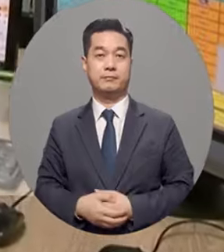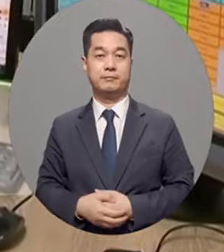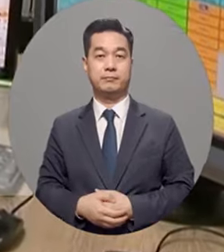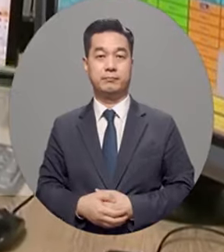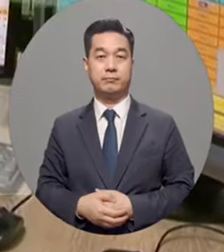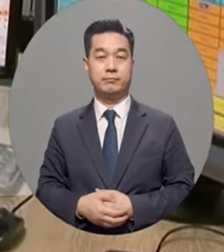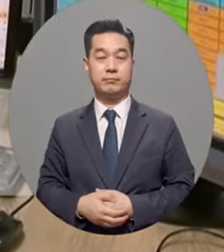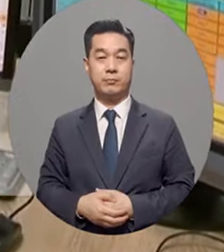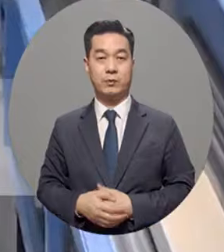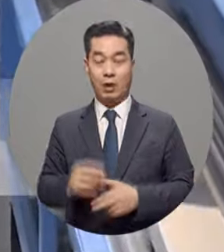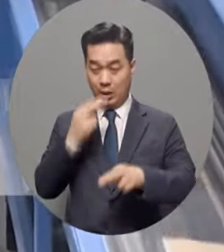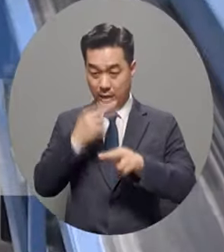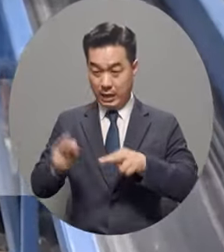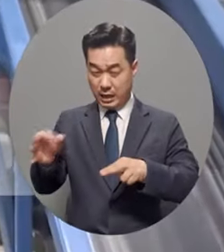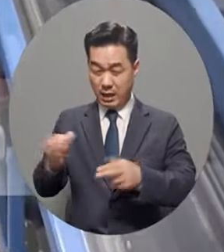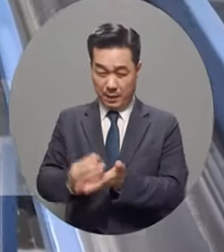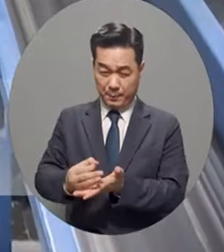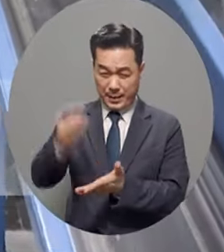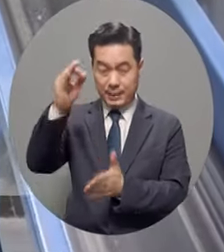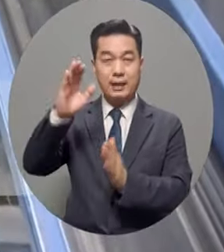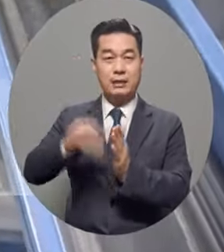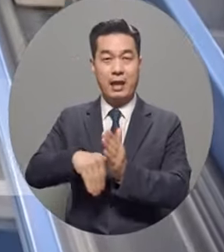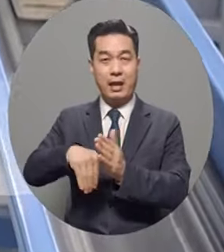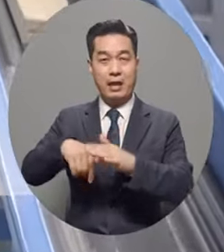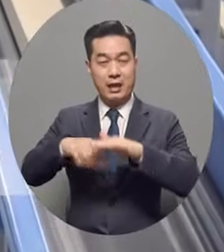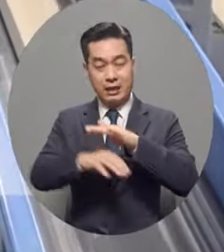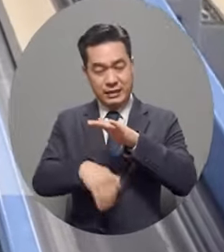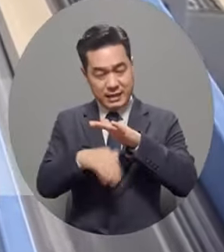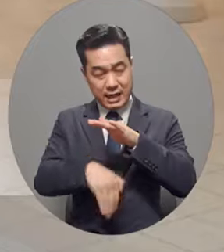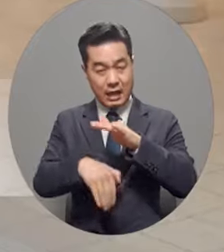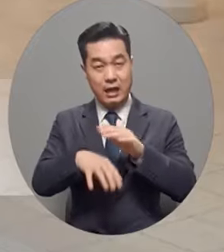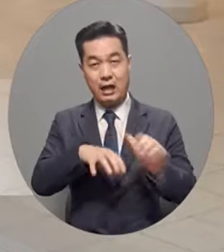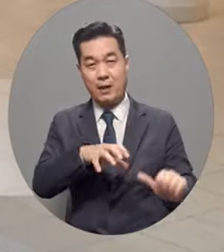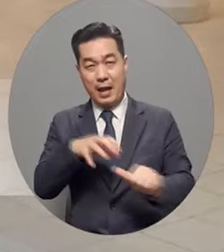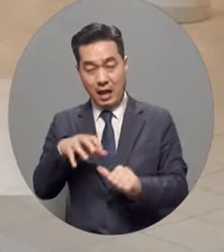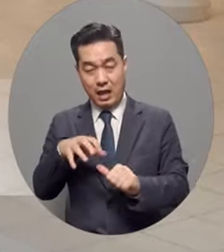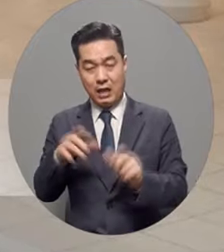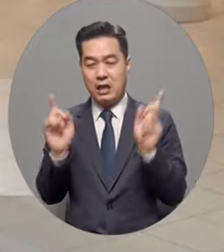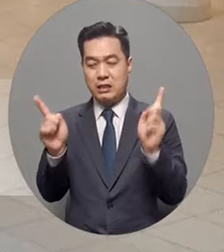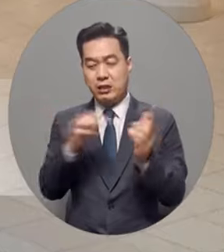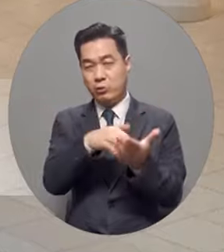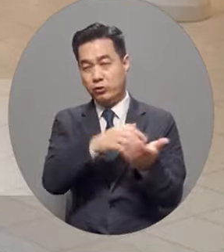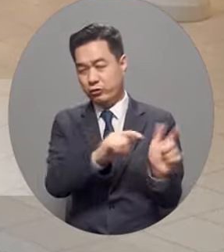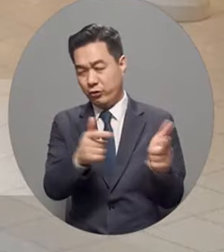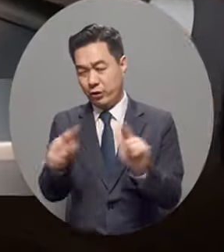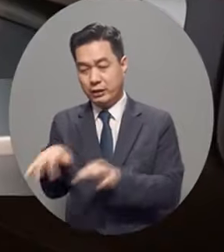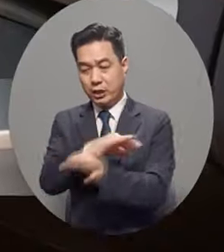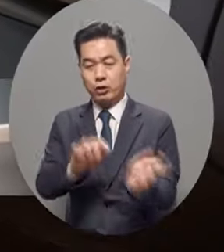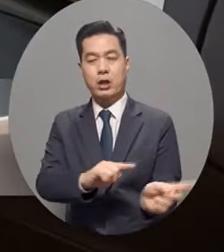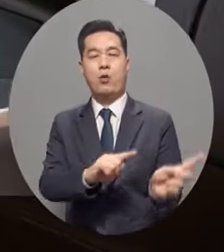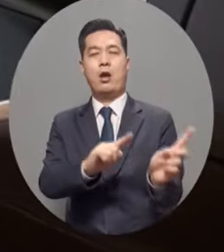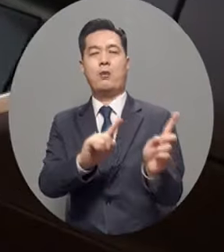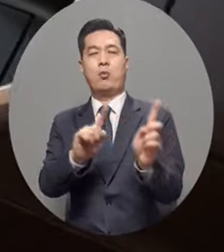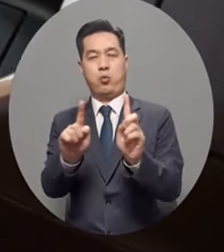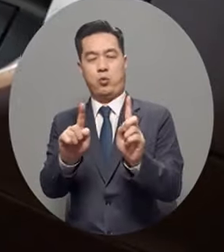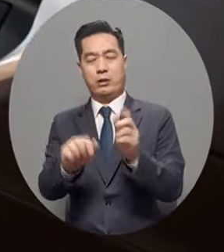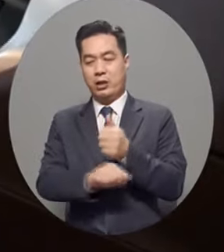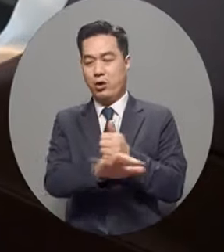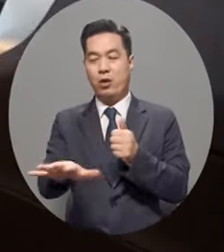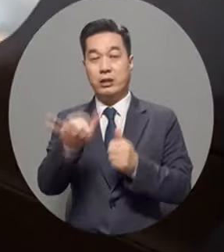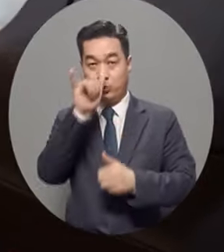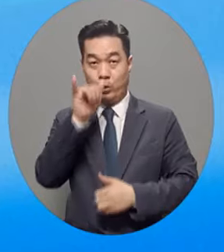맞아 각종 지하 자원을 활용하면서 경제 성장률과 실업률 등 주요 경제 지표들이 회복하고 있는 것도 영향을